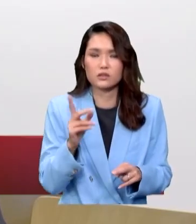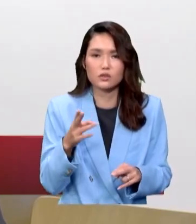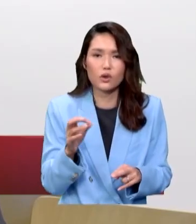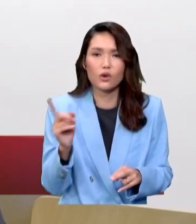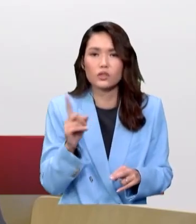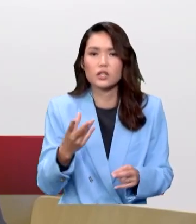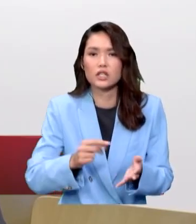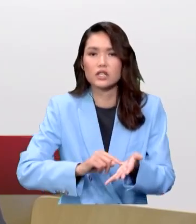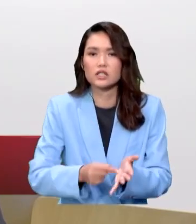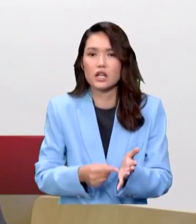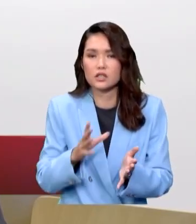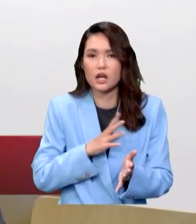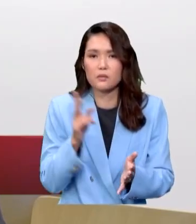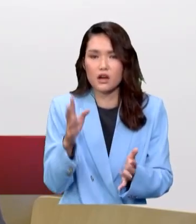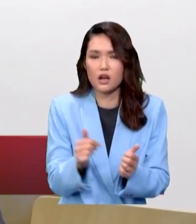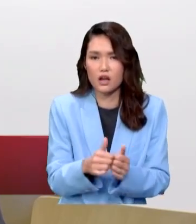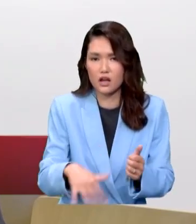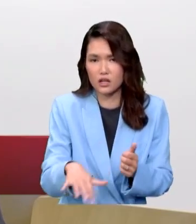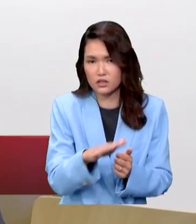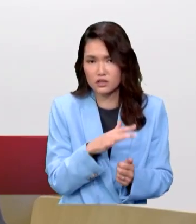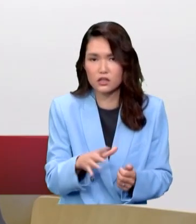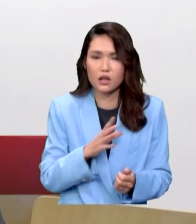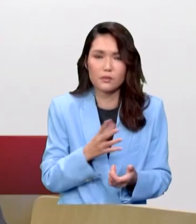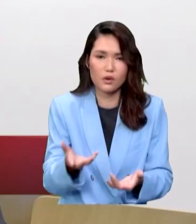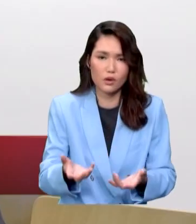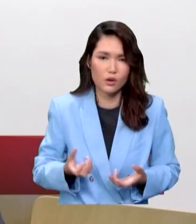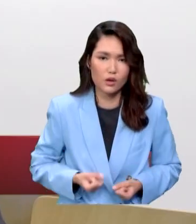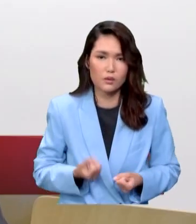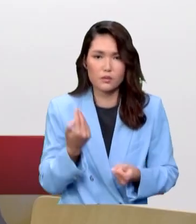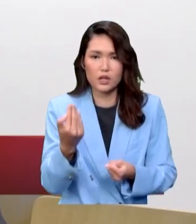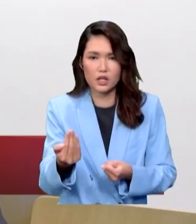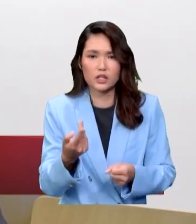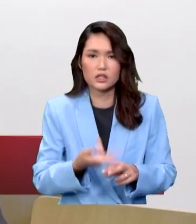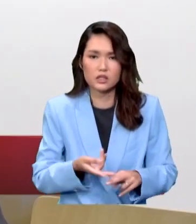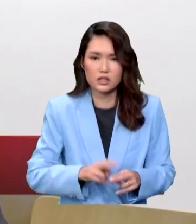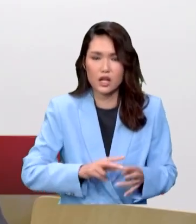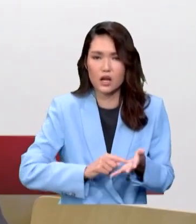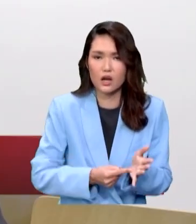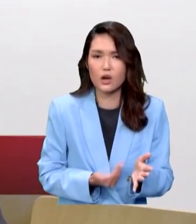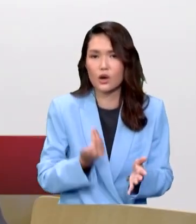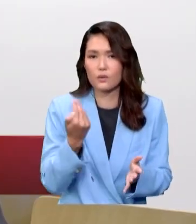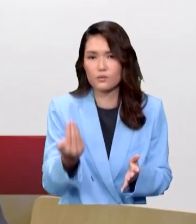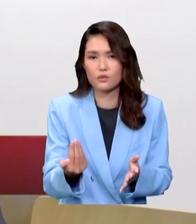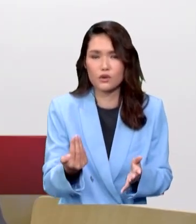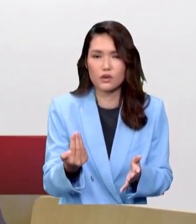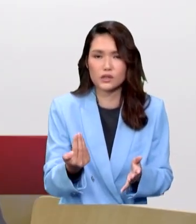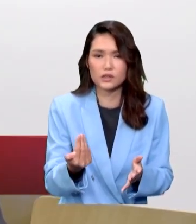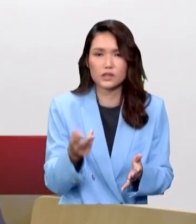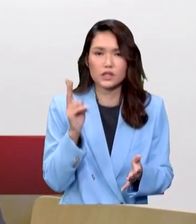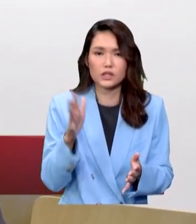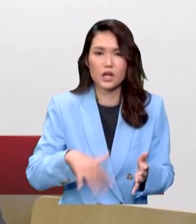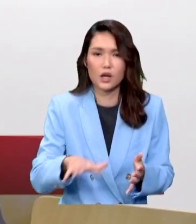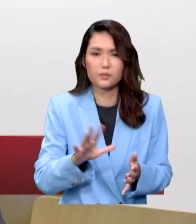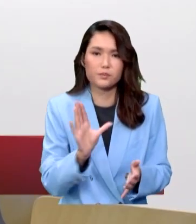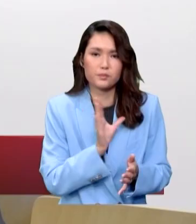там находились объекты недвижимости, которые требовали выкупа и сноса. Эти объекты выкупа недвижимости